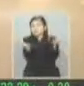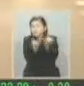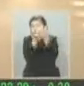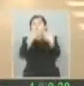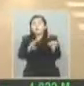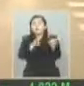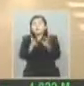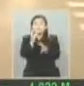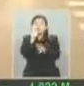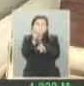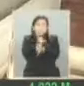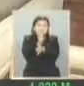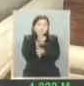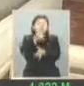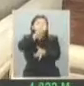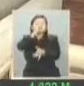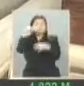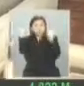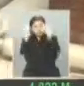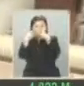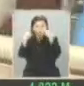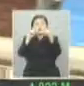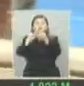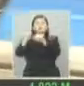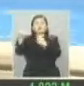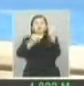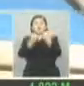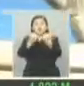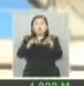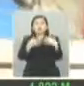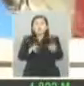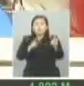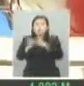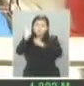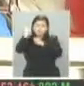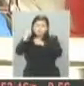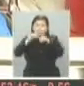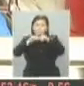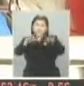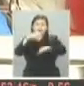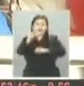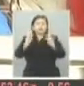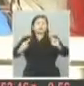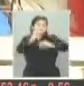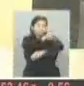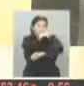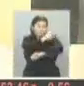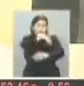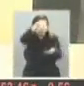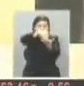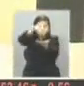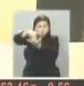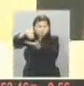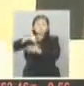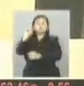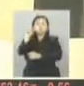อล์และไม่ขับรถกระทรวงสาธารณสุขจึงเตรียมความพร้อมลดอุบัติเหตุให้น้อยลงโดยมีศูนย์รับแจ้งเหตุคอยให้บริการตลอด